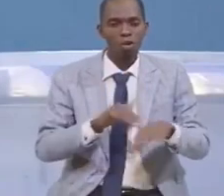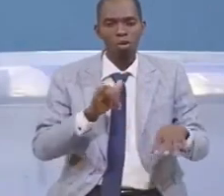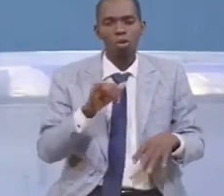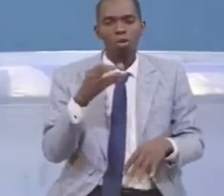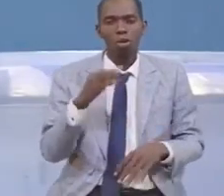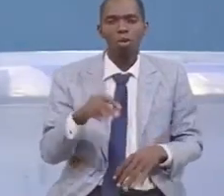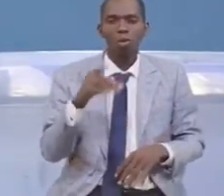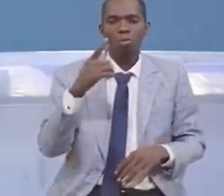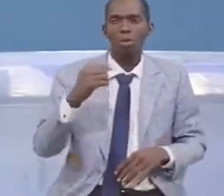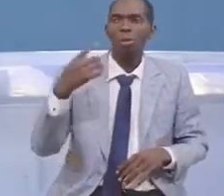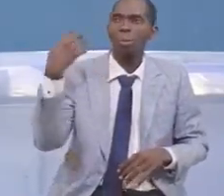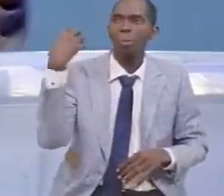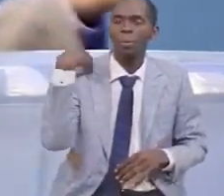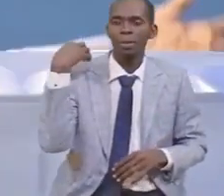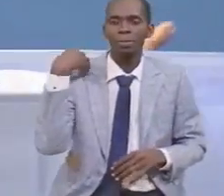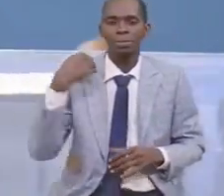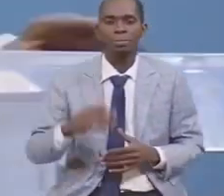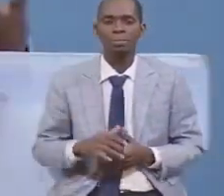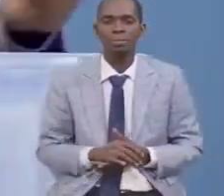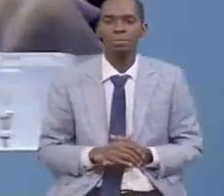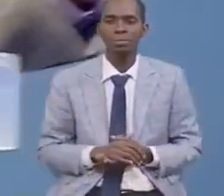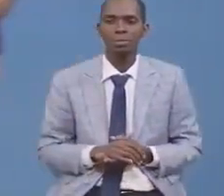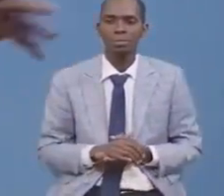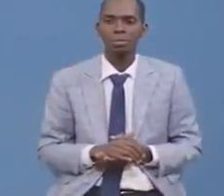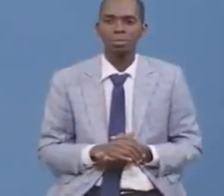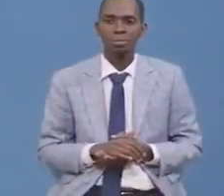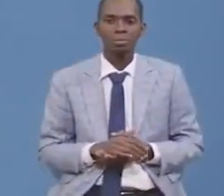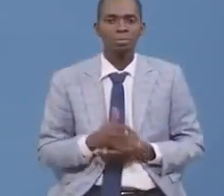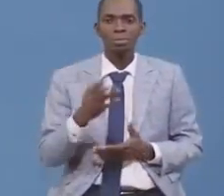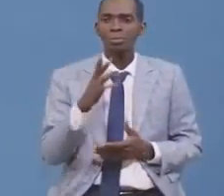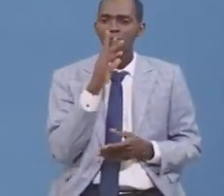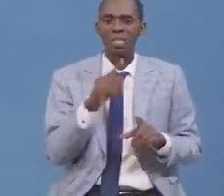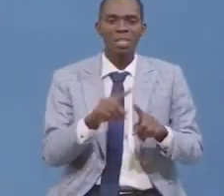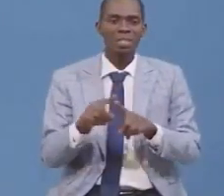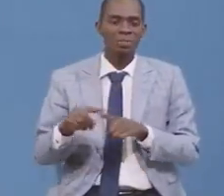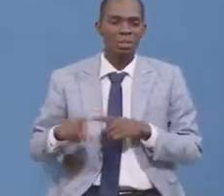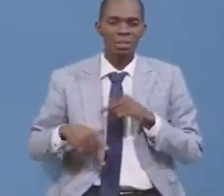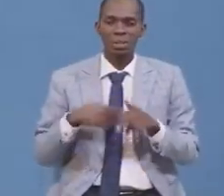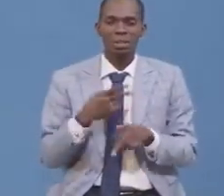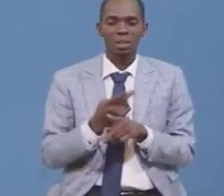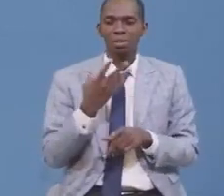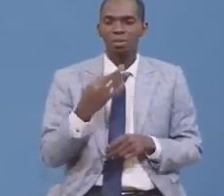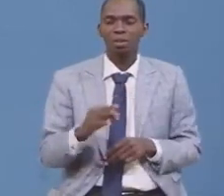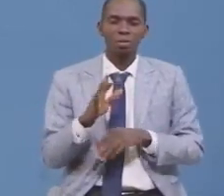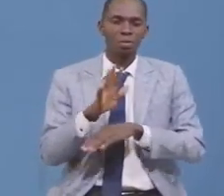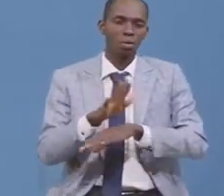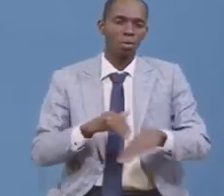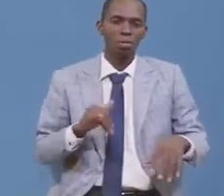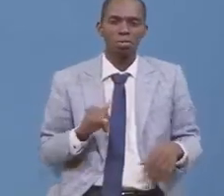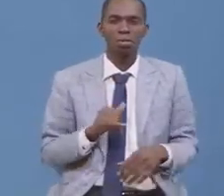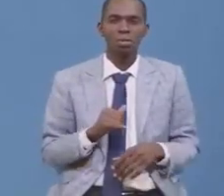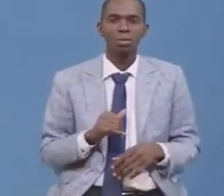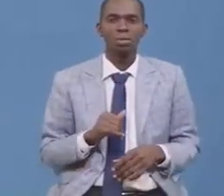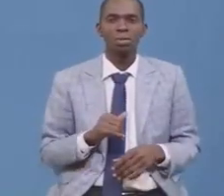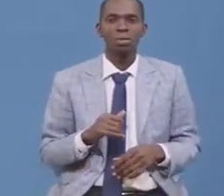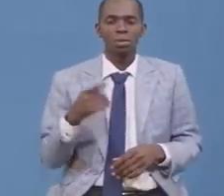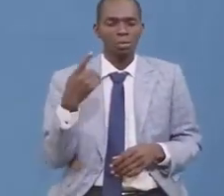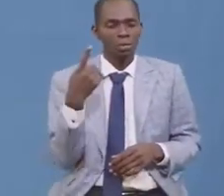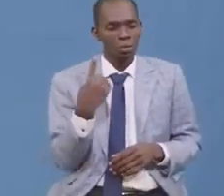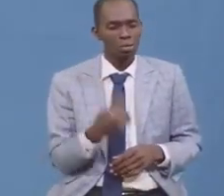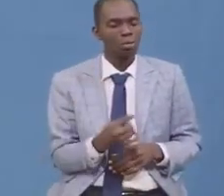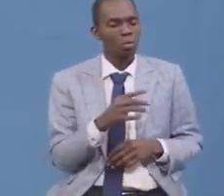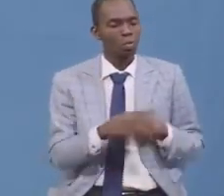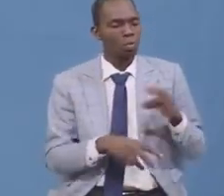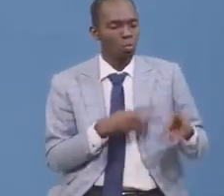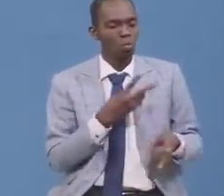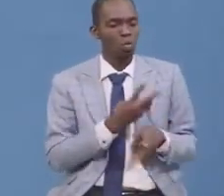master, yajamani aina vaani yokka pilupu. There are different kinds of call. వివిధ రకాల పిలుపులు ఉంటాయి. The world calls